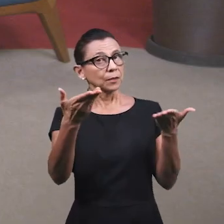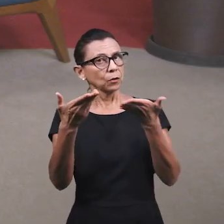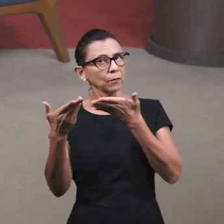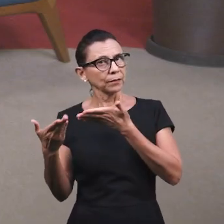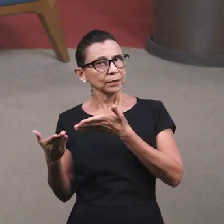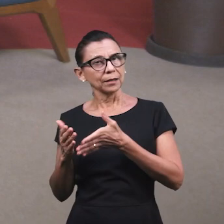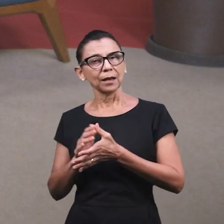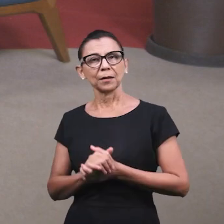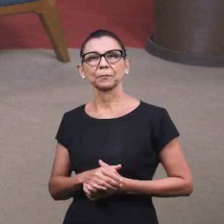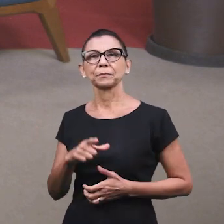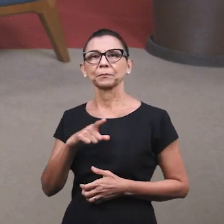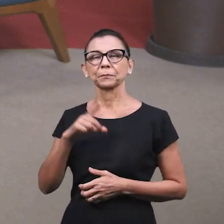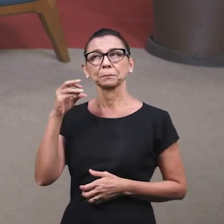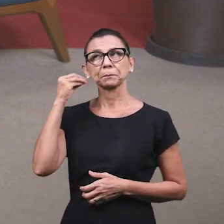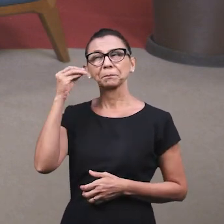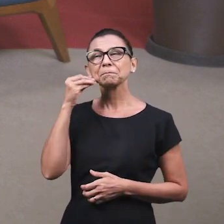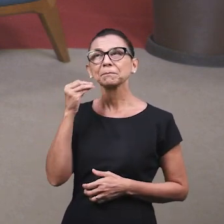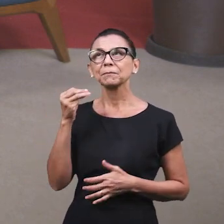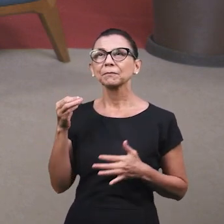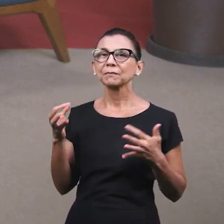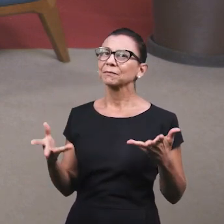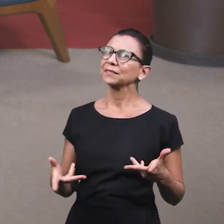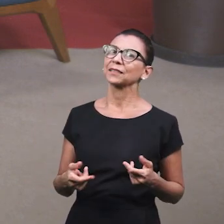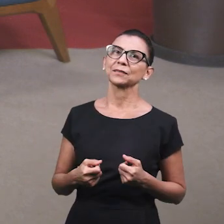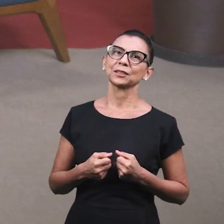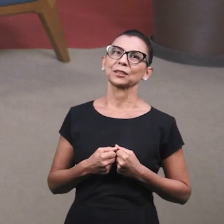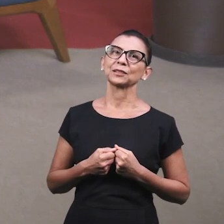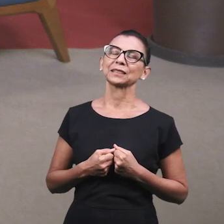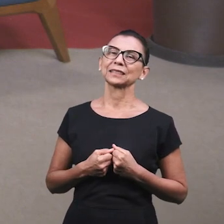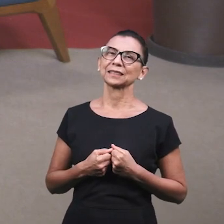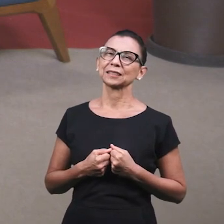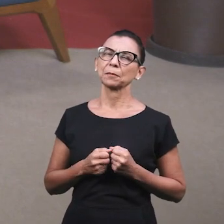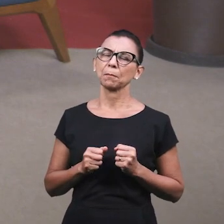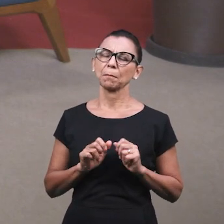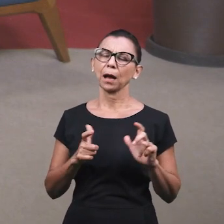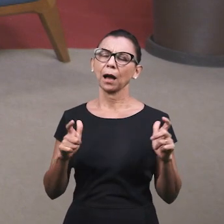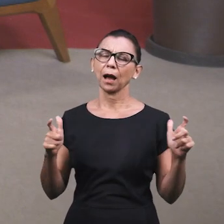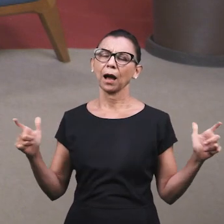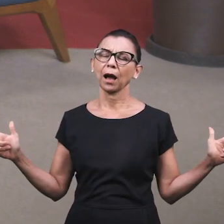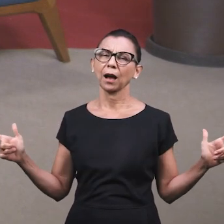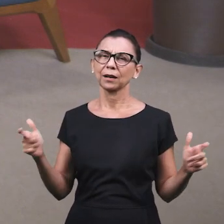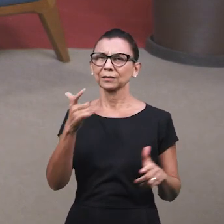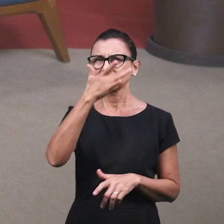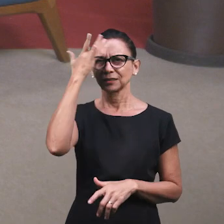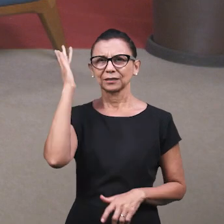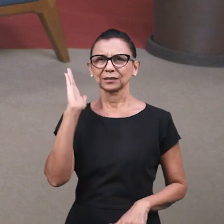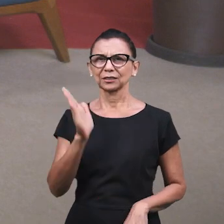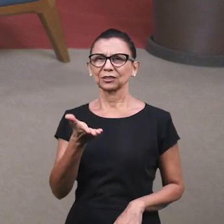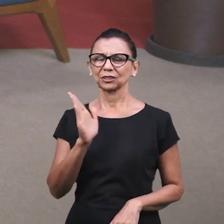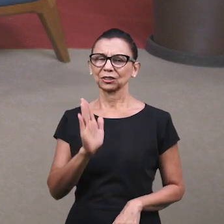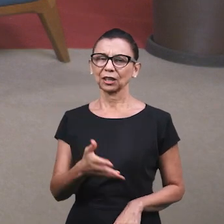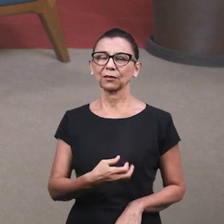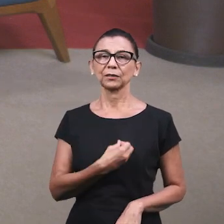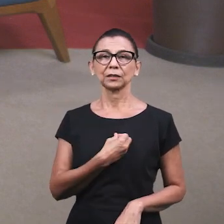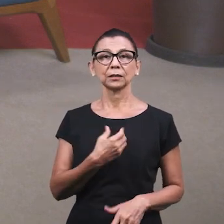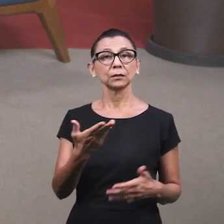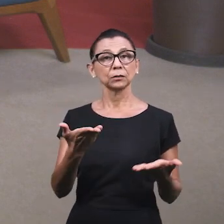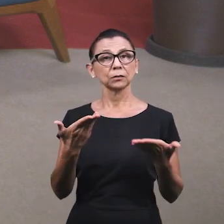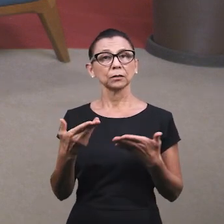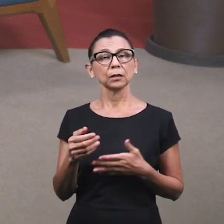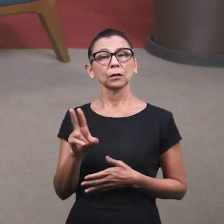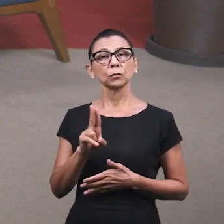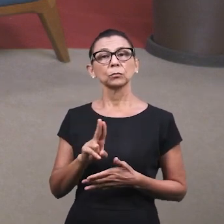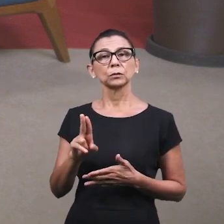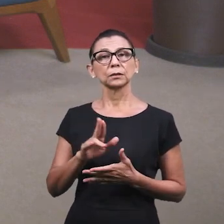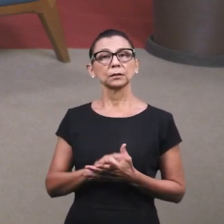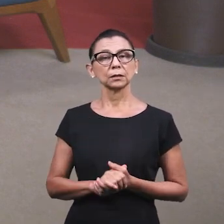Je veux vous inviter à vivre une expérience merveilleuse. Des dizaines de milliers de personnes l'ont déjà vécu. Je veux vous